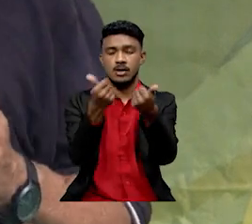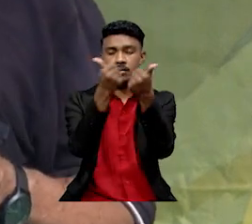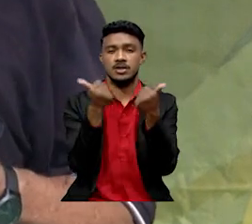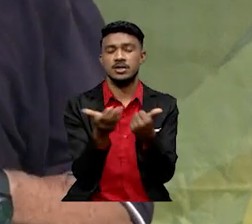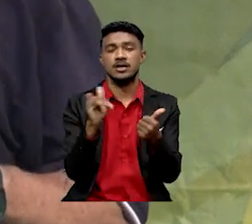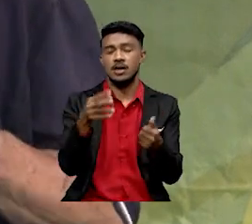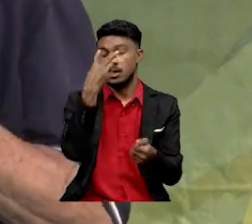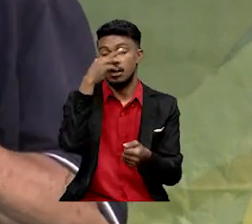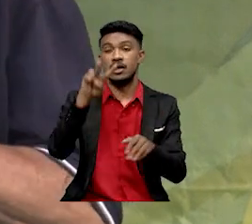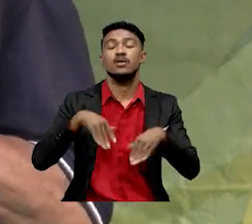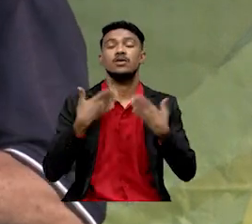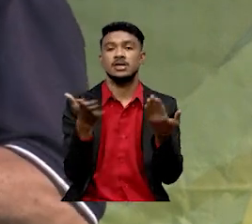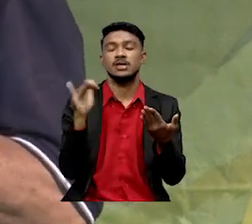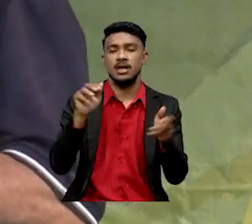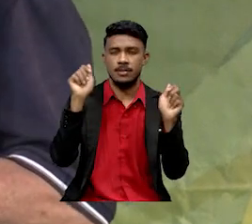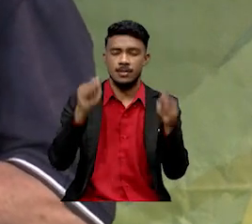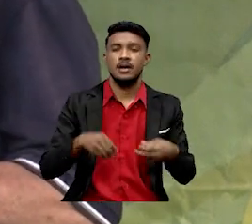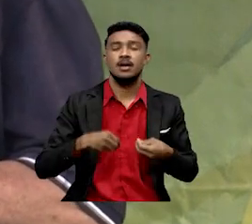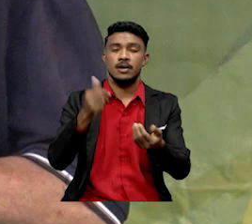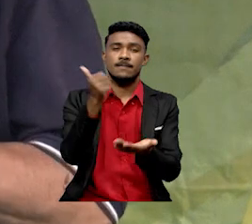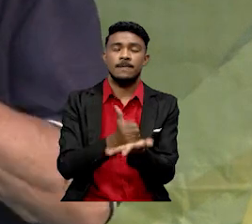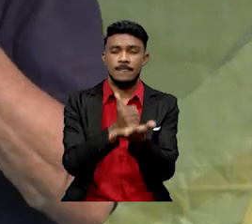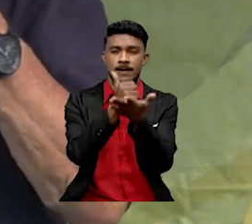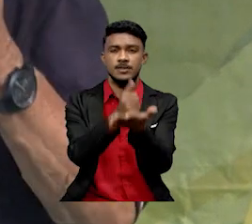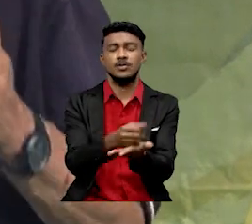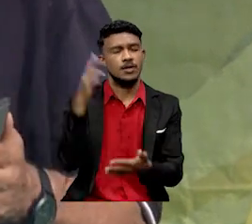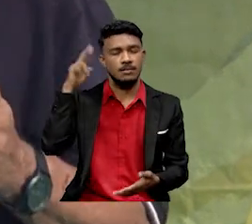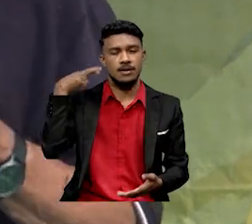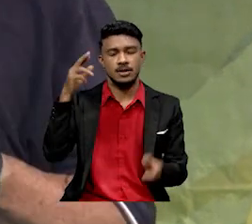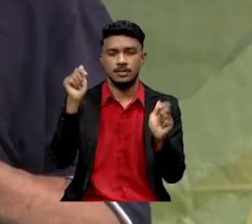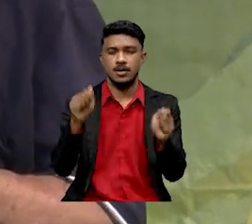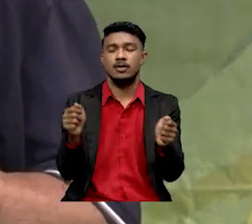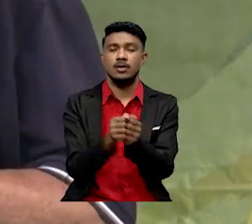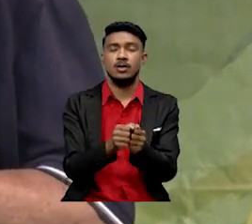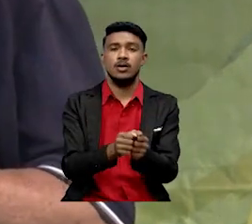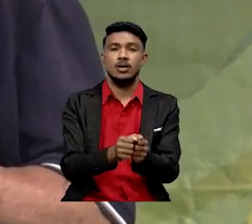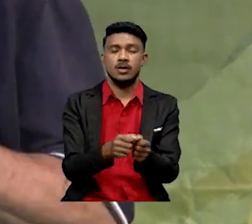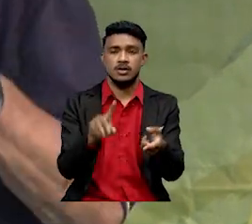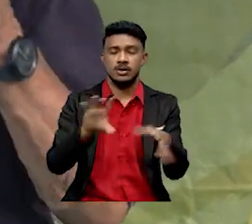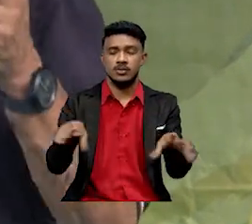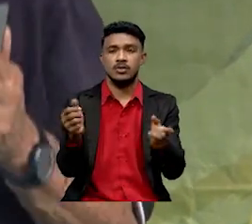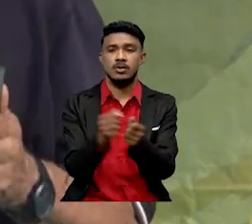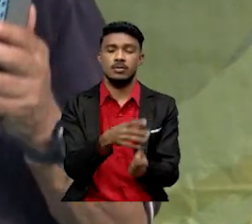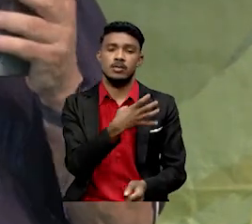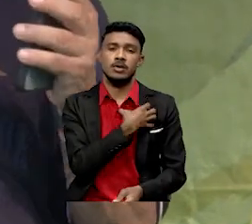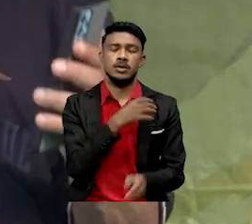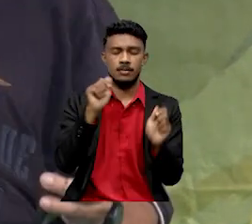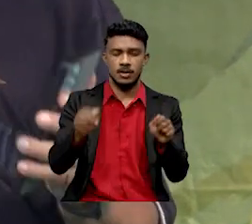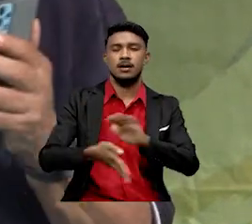insa. Sir bel kontribui makas. Parceria ho polisi komunitaria. Par hak